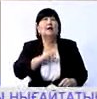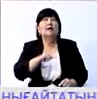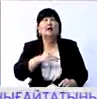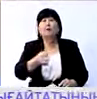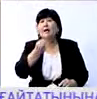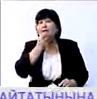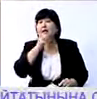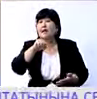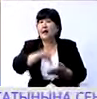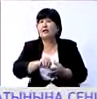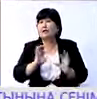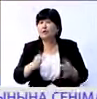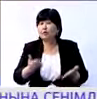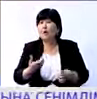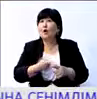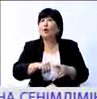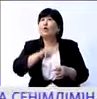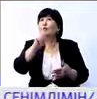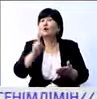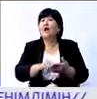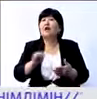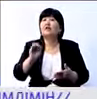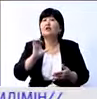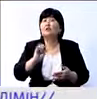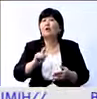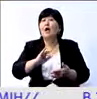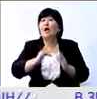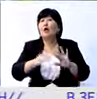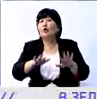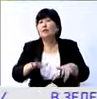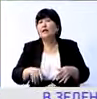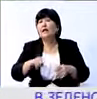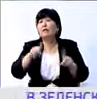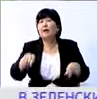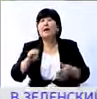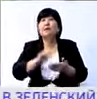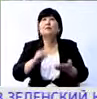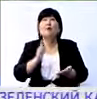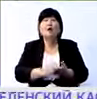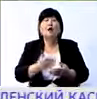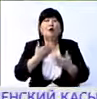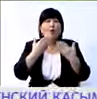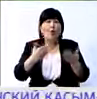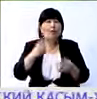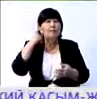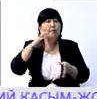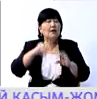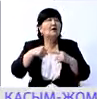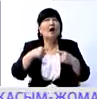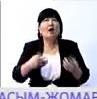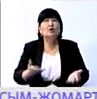ерте араласқаны дұрыс па? Біз осы сауалды Facebook әлеуметтік желісіндегі парақшамызда қалдырған едік. Оқырмандардың пікірі